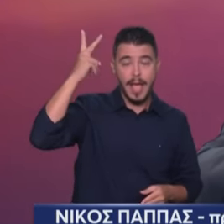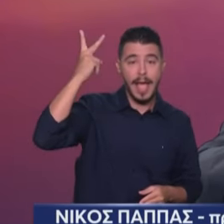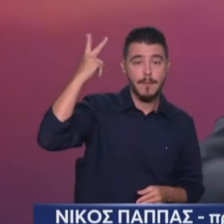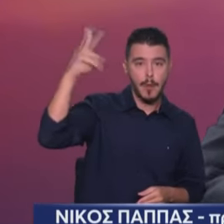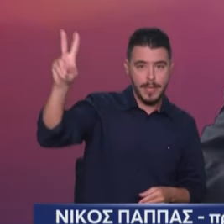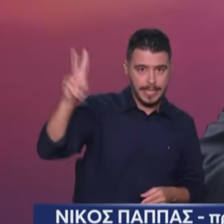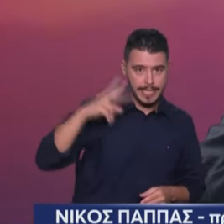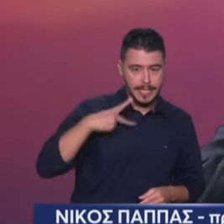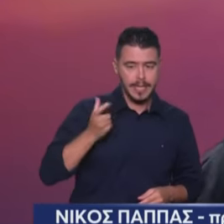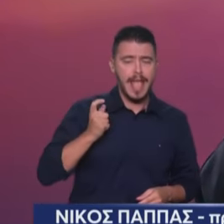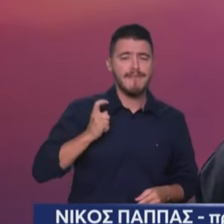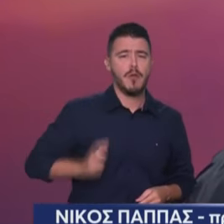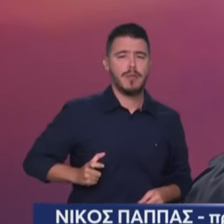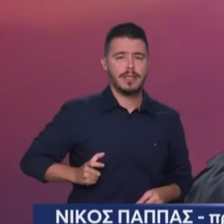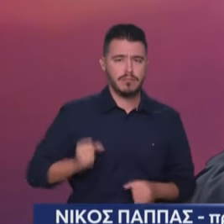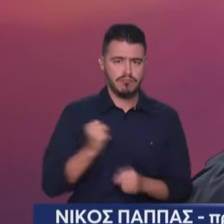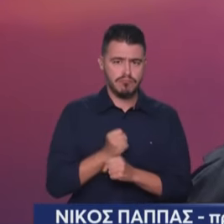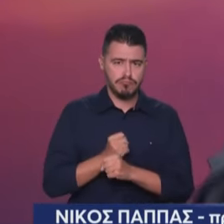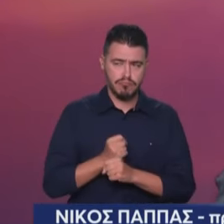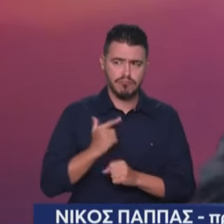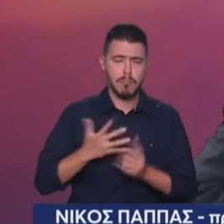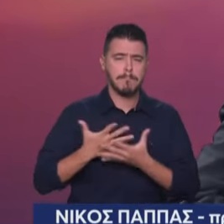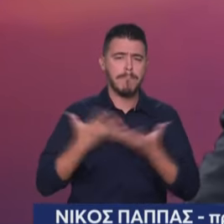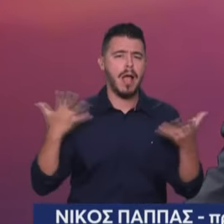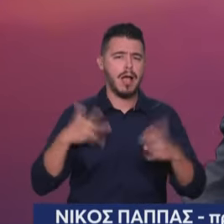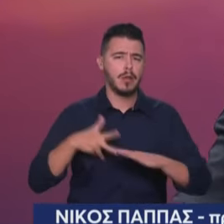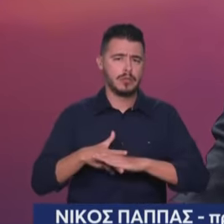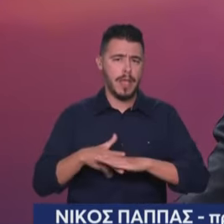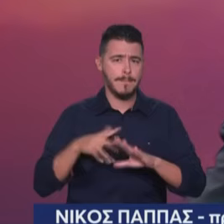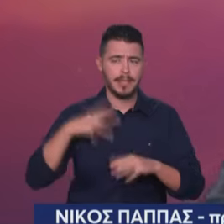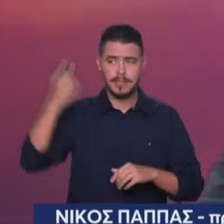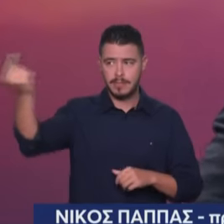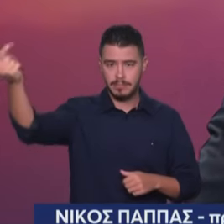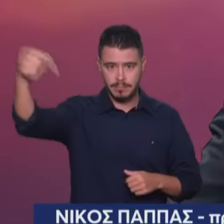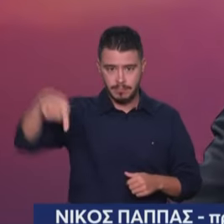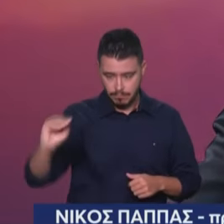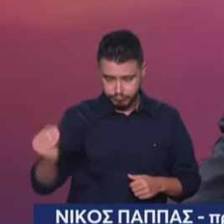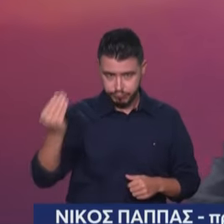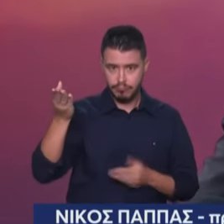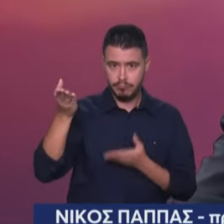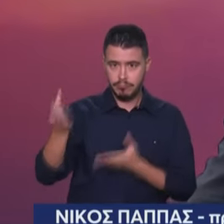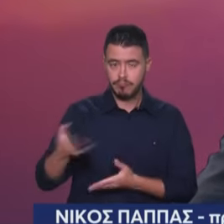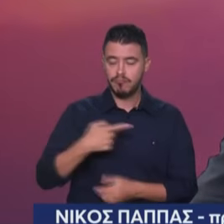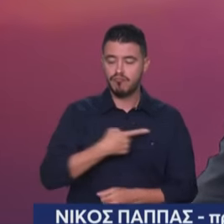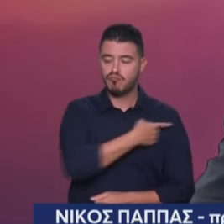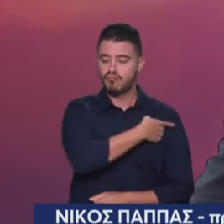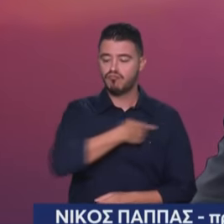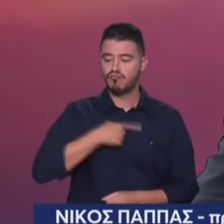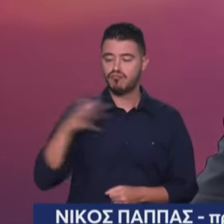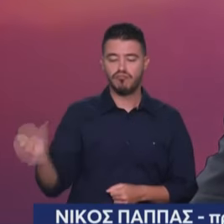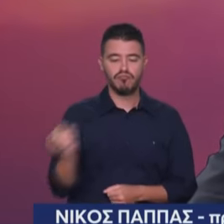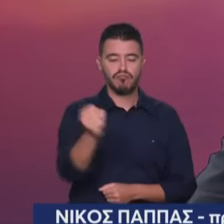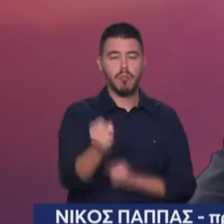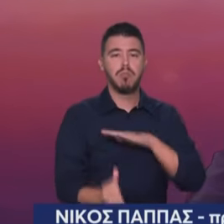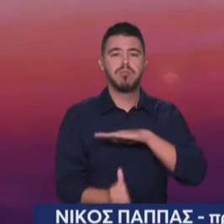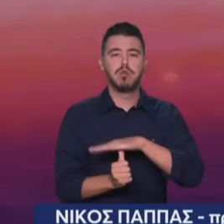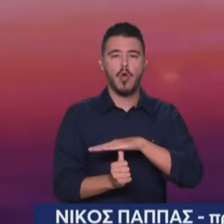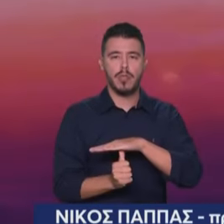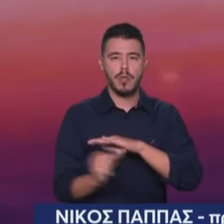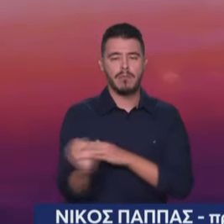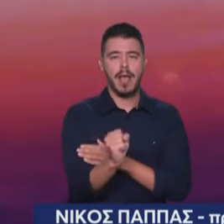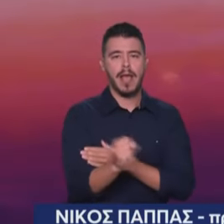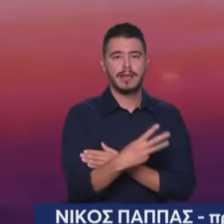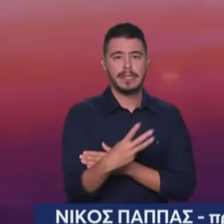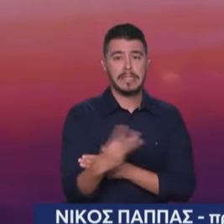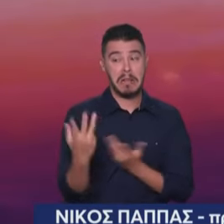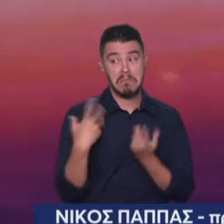εφοπλισμό, δούλευε σε μεγάλες τράπεζες και αποφασίσαμε εμείς να τον κάνουμε πρόεδρο στο αριστερό κόμμα, γιατί αυτός θα μας ξανακάνει. Αυτό δεν ήταν, κοιτάξτε, δεν